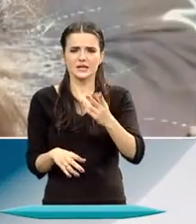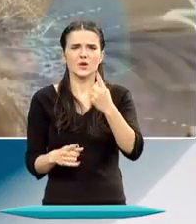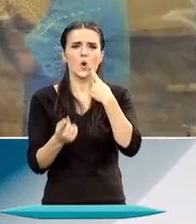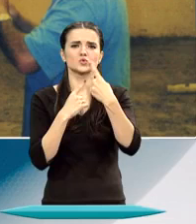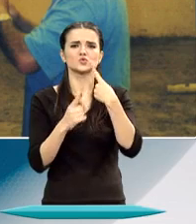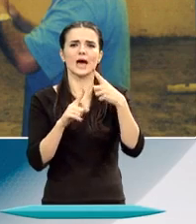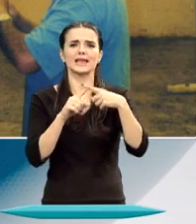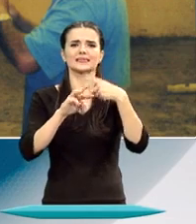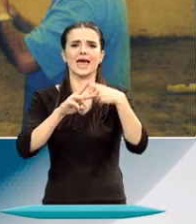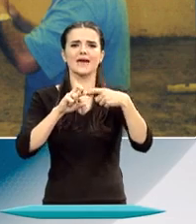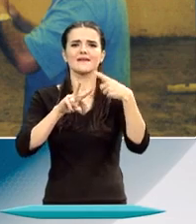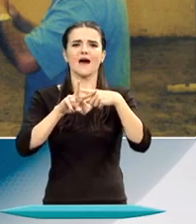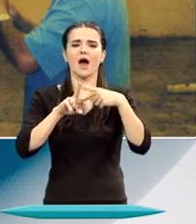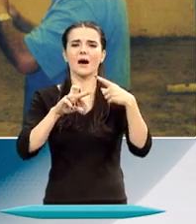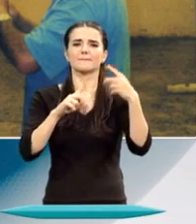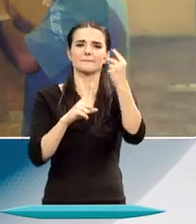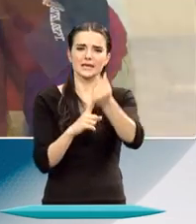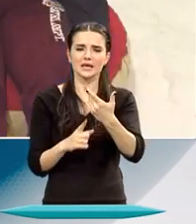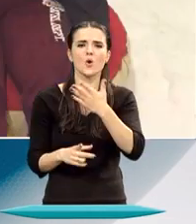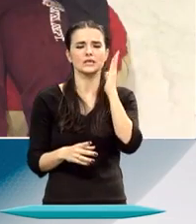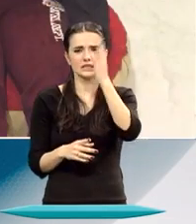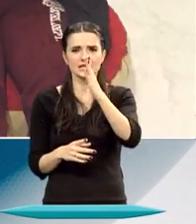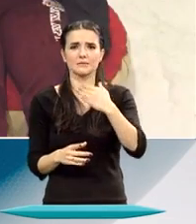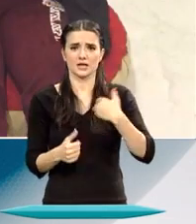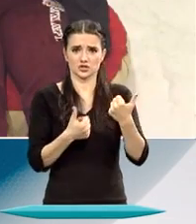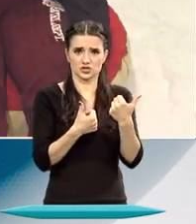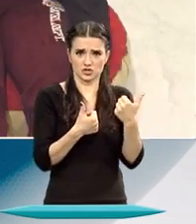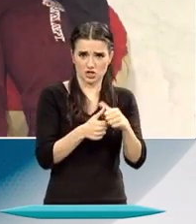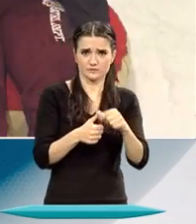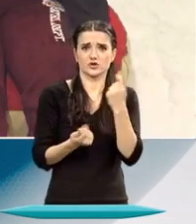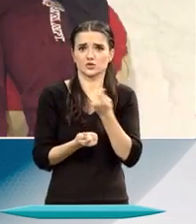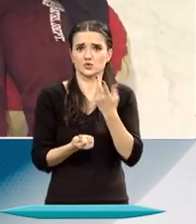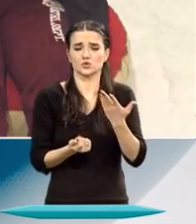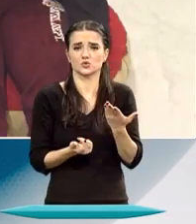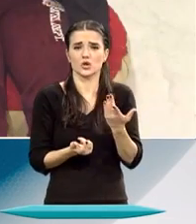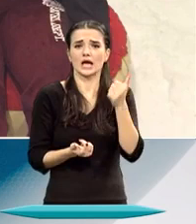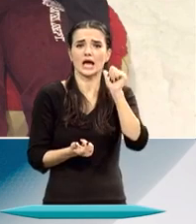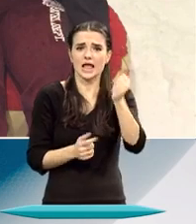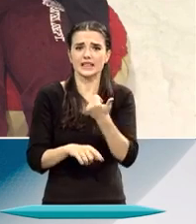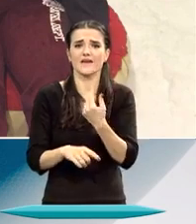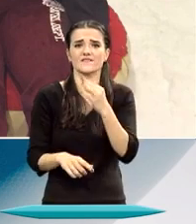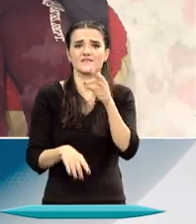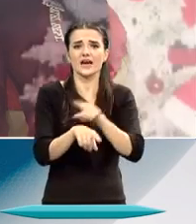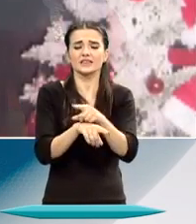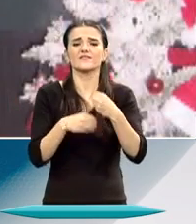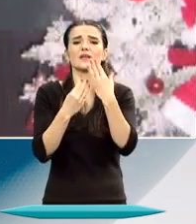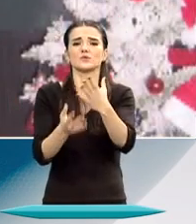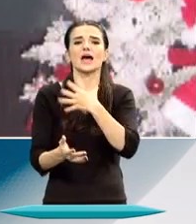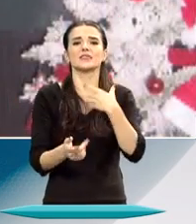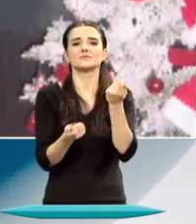eşim çalışıyor. Baha'ya çok geniş, kaliteli vakit ayıramıyoruz. Annem işi bıraktı, Baha'yla uğraşmaya